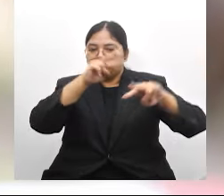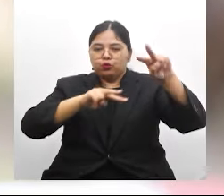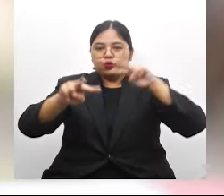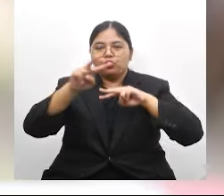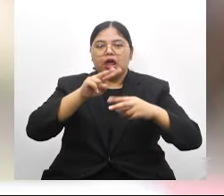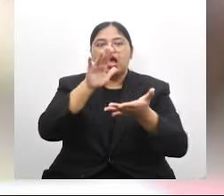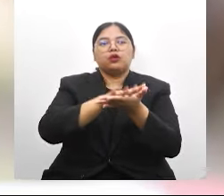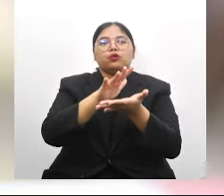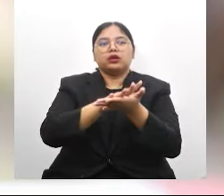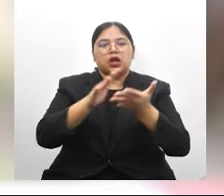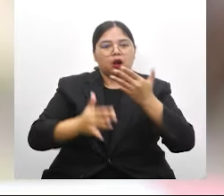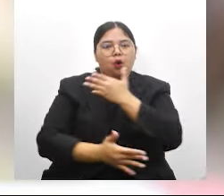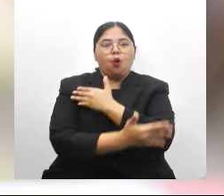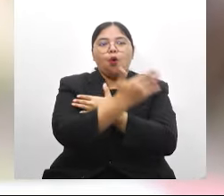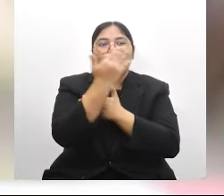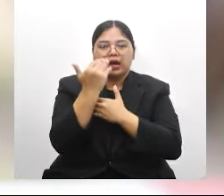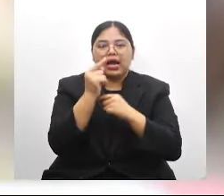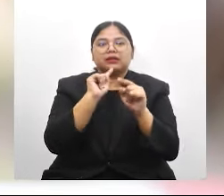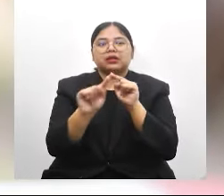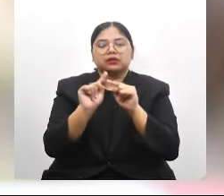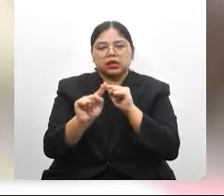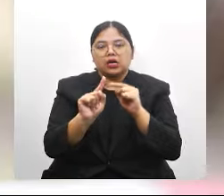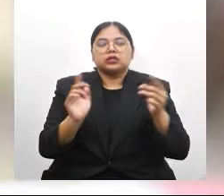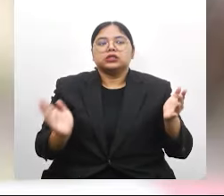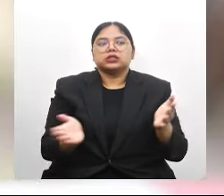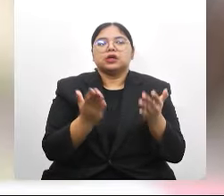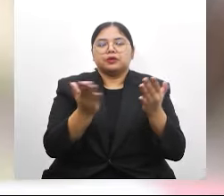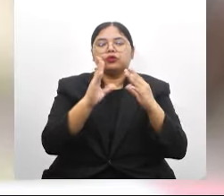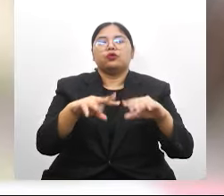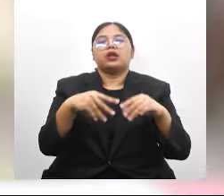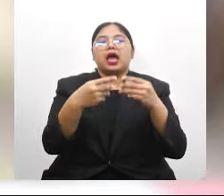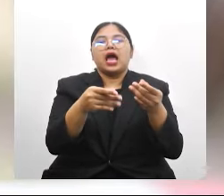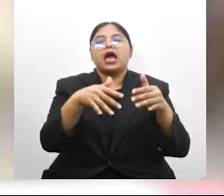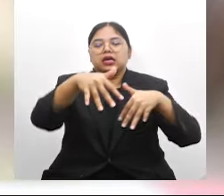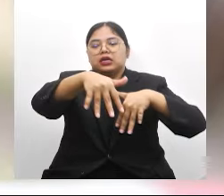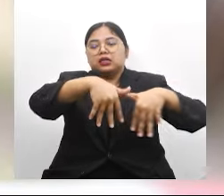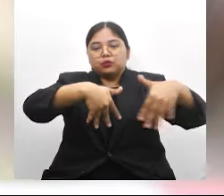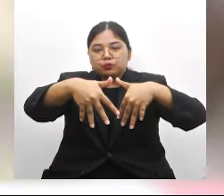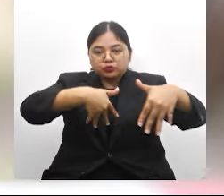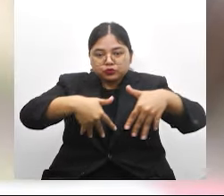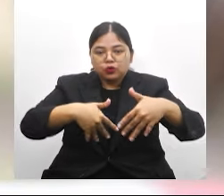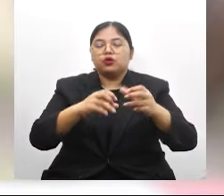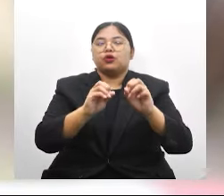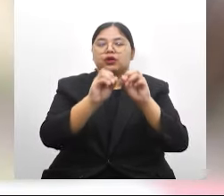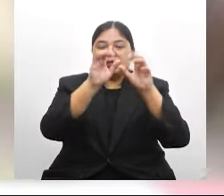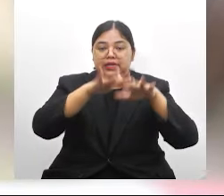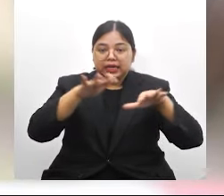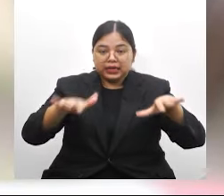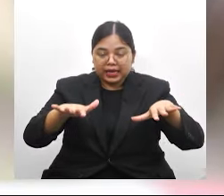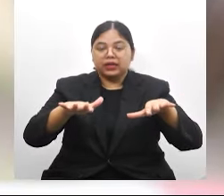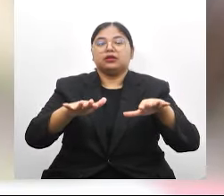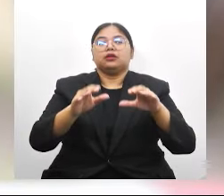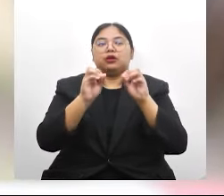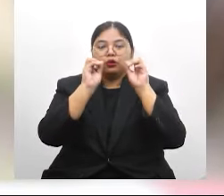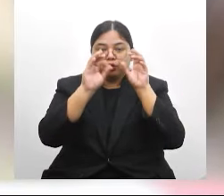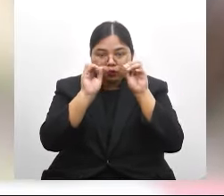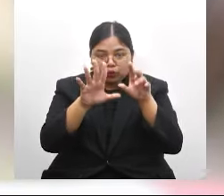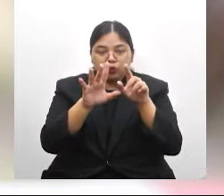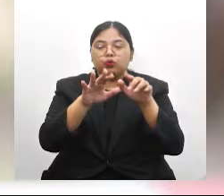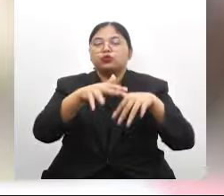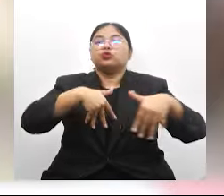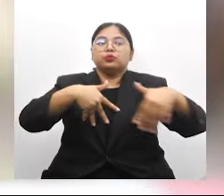โอกาสสำคัญที่เราสามารถจะซัพพอร์ตให้กับทุกคนได้ไม่ว่าจะเป็นนักเรียนไม่ว่าจะเป็นครูหรือชุมชนถ้าเราทำได้เรา